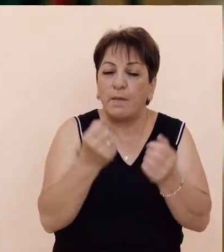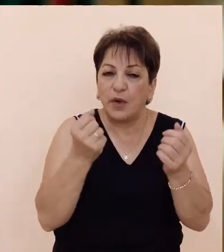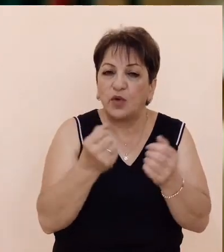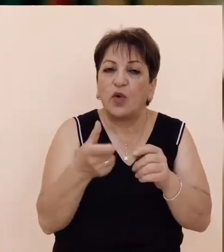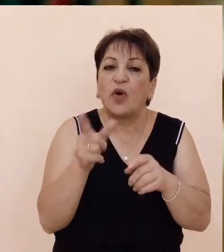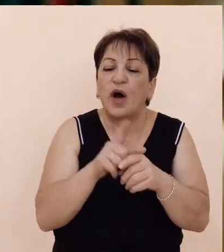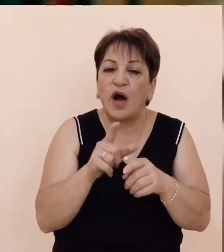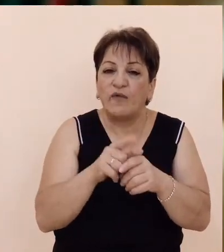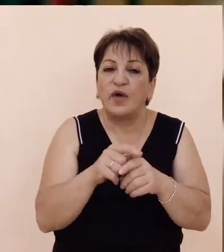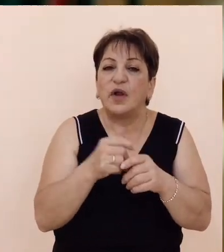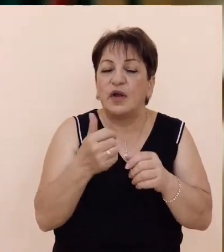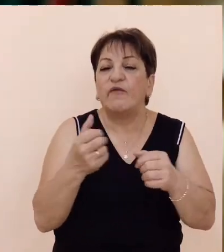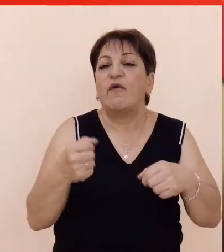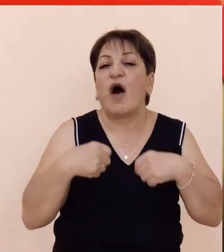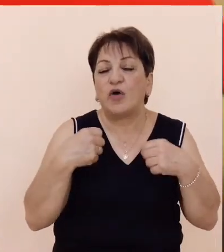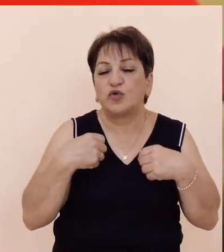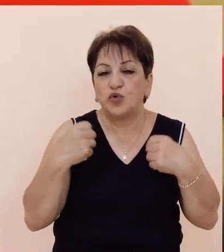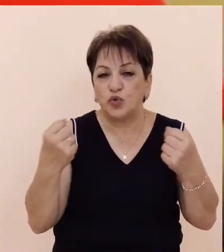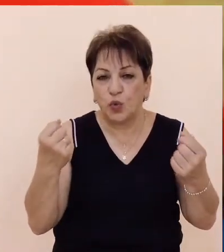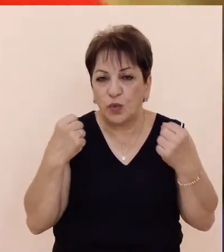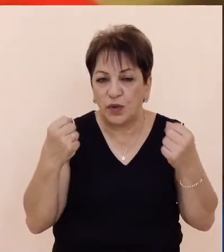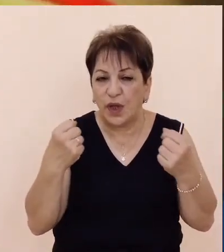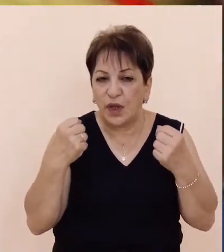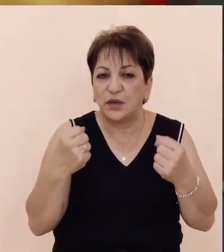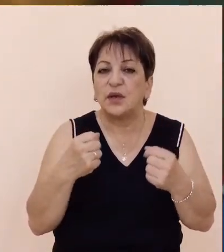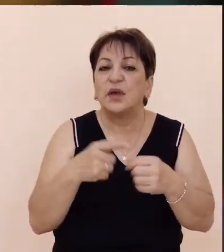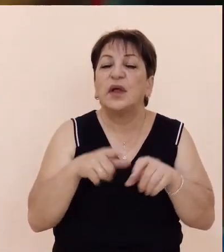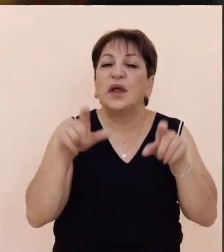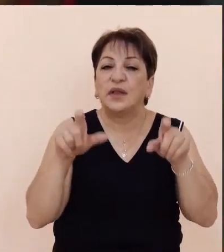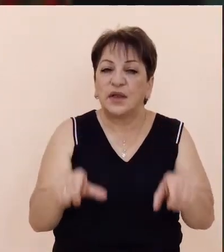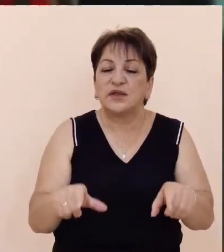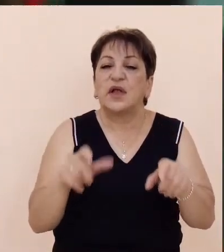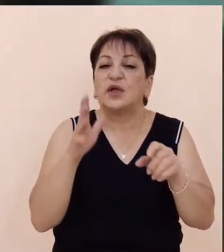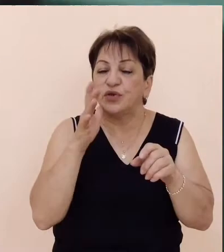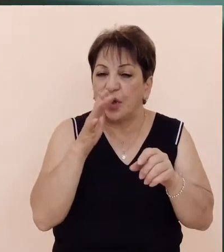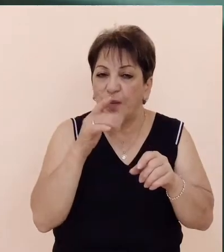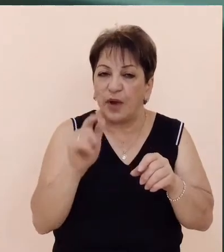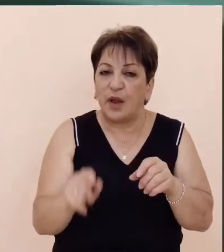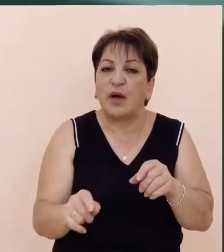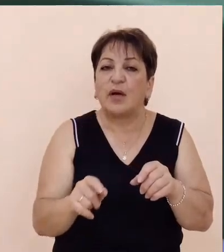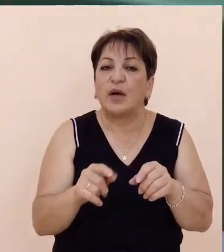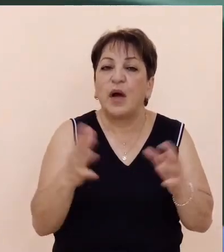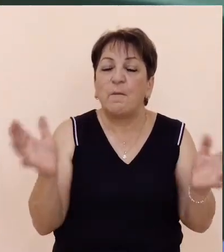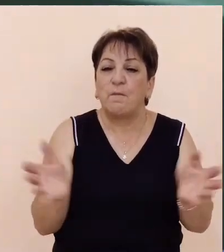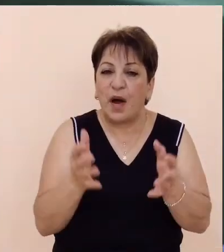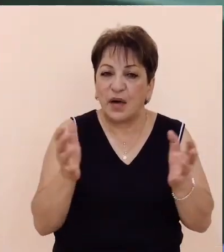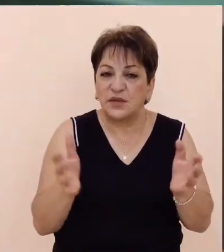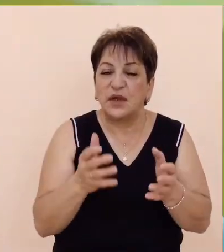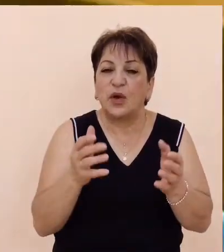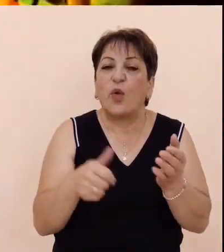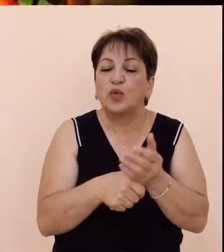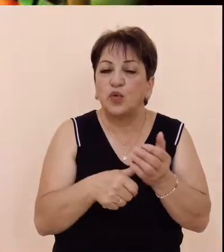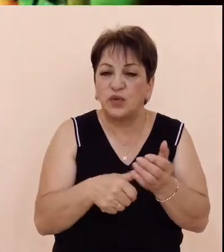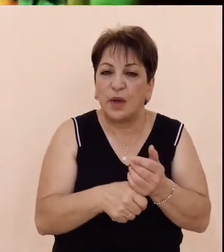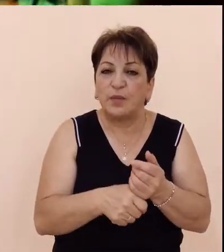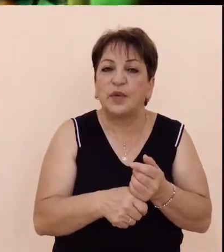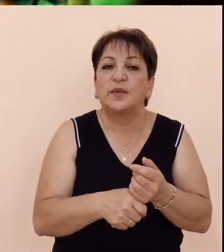ավելի բացող պարշություններ, որոնք կիրառում ենք նստած դիրքերով բարձերի բլոկների